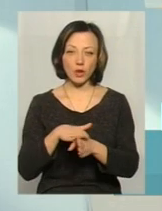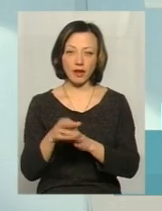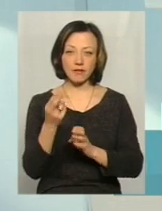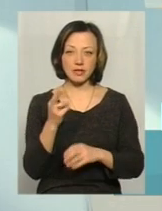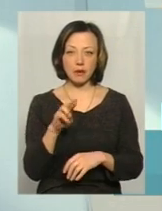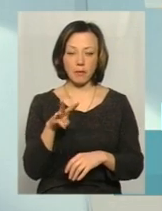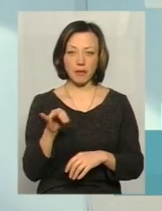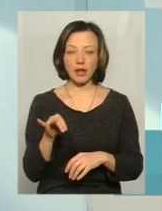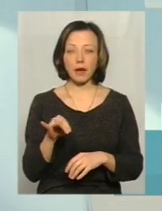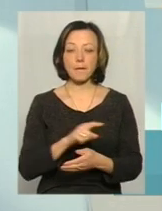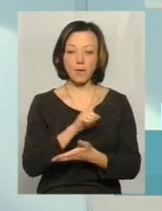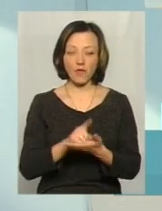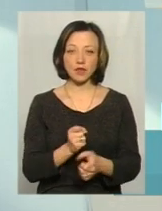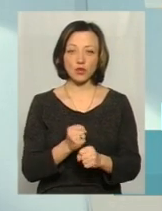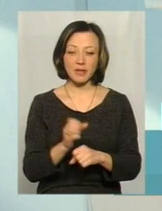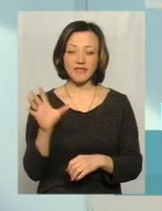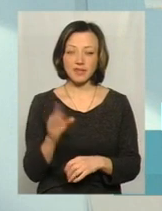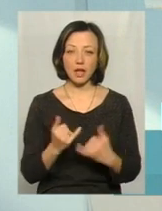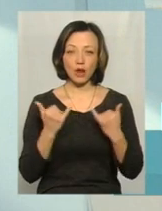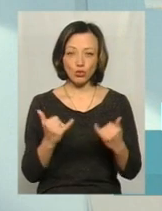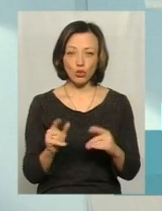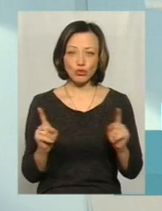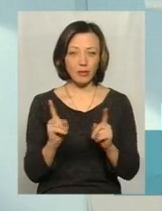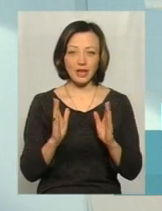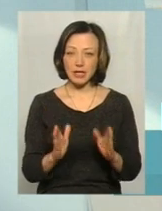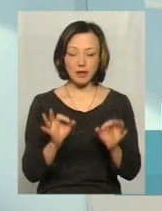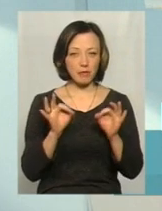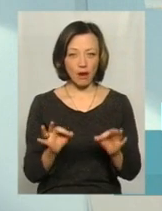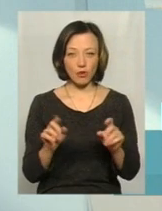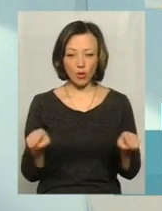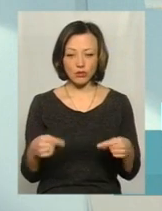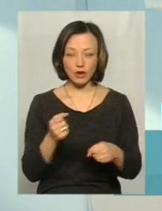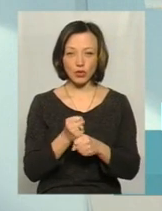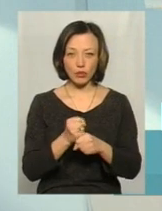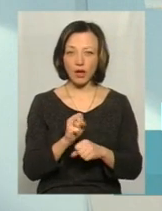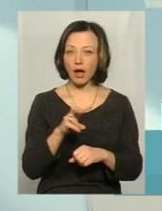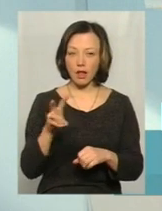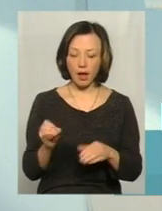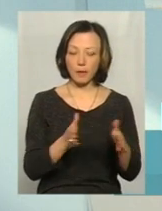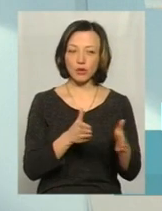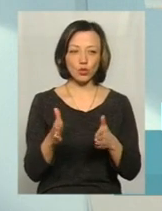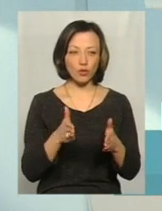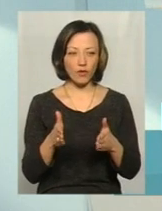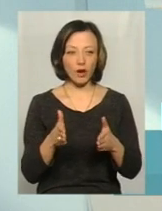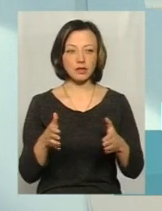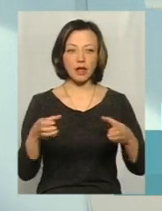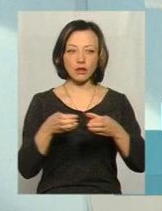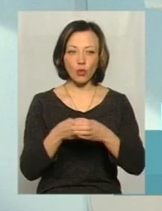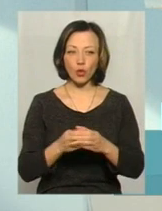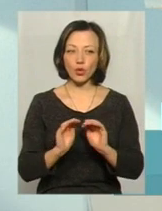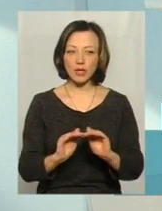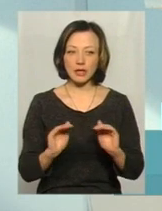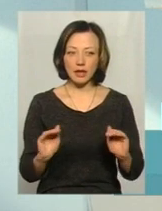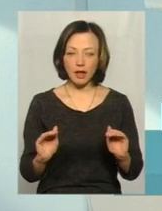і повинні зробити все для того, щоб не тільки правильно організувати роботу, але підготувати і ту категорію дітей,